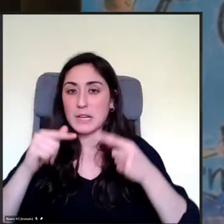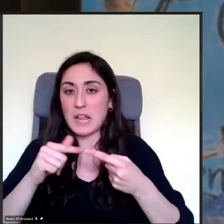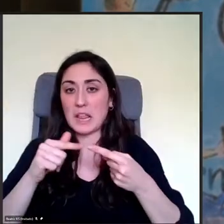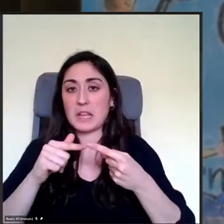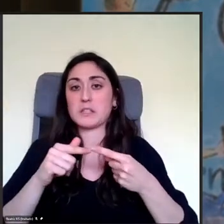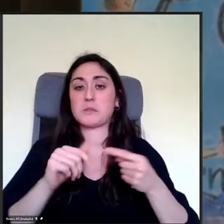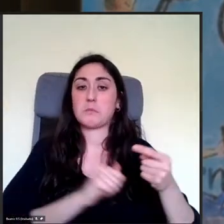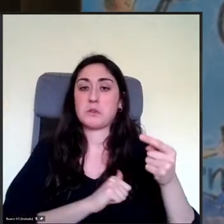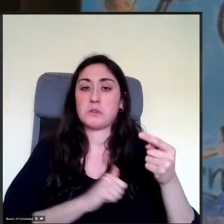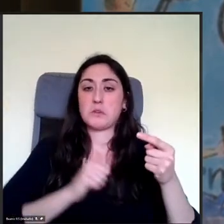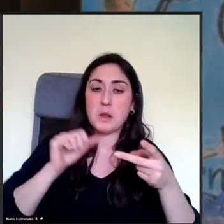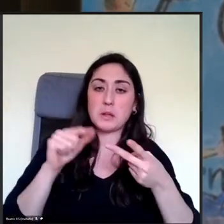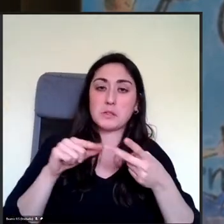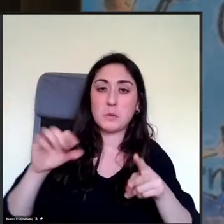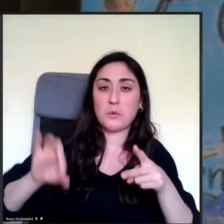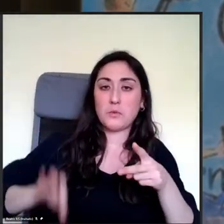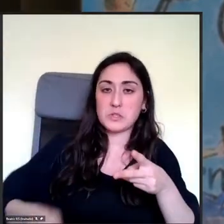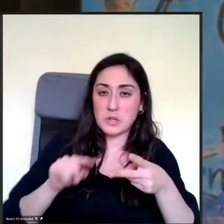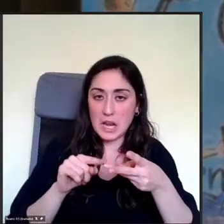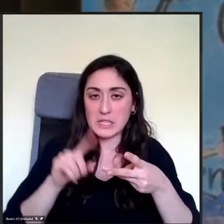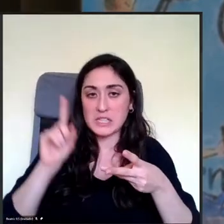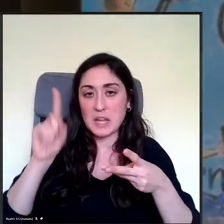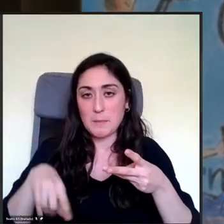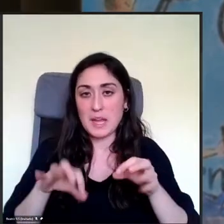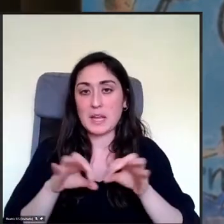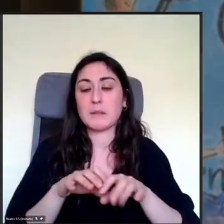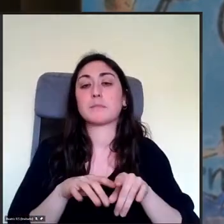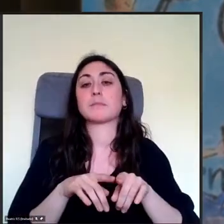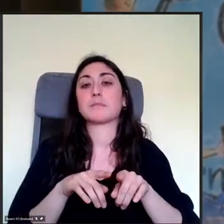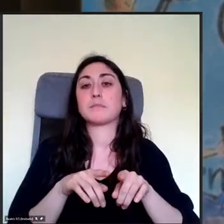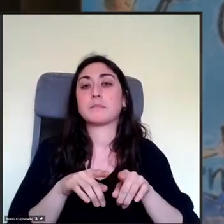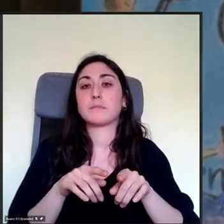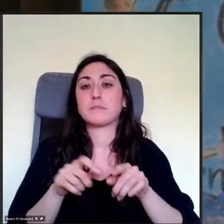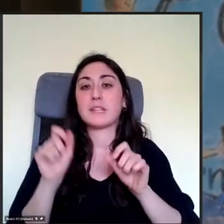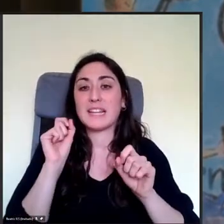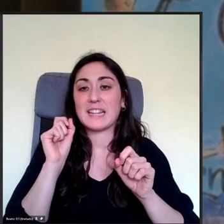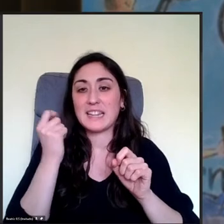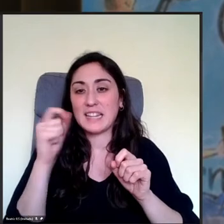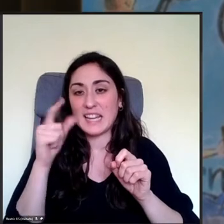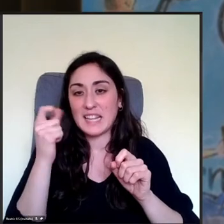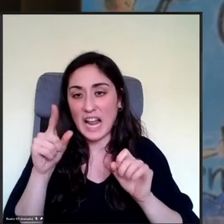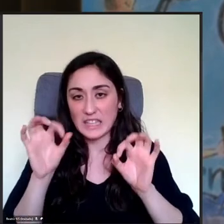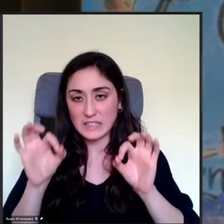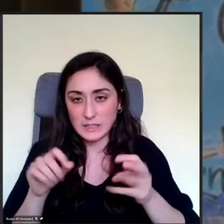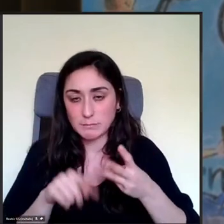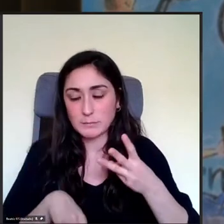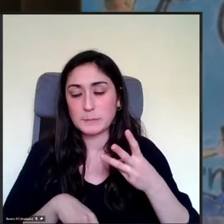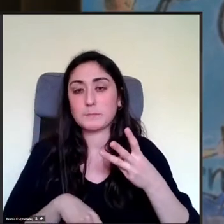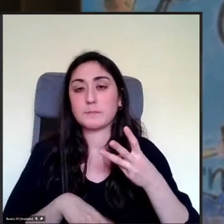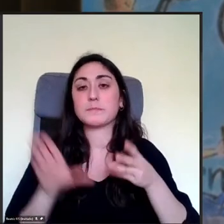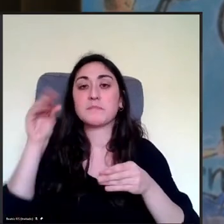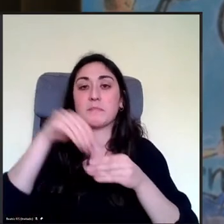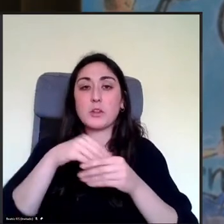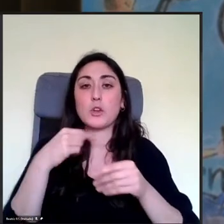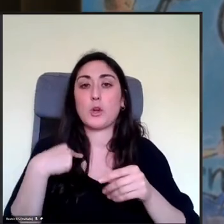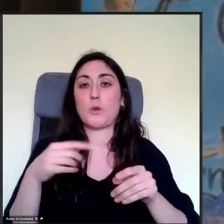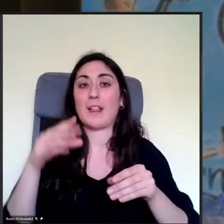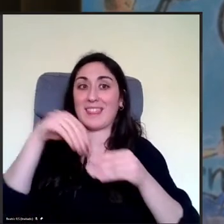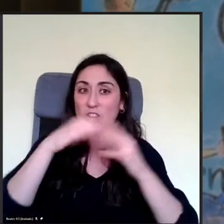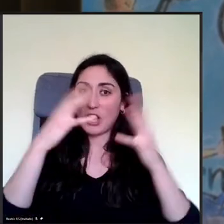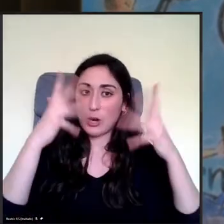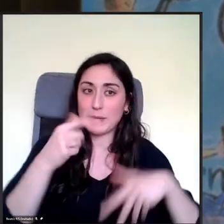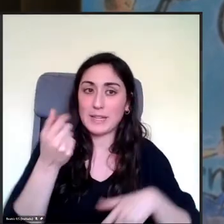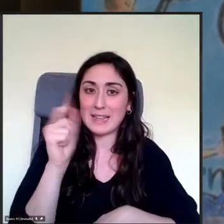No ens podem quedar fora, les dones de cap edat, del desenvolupament de les competències digitals, en tant que el segle